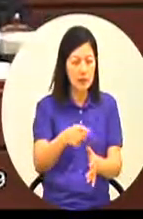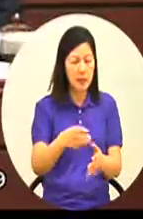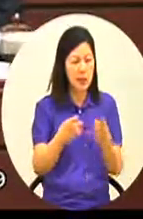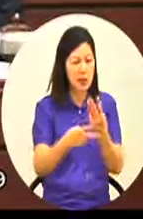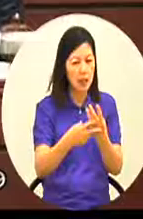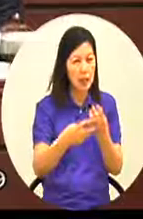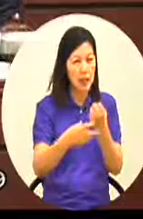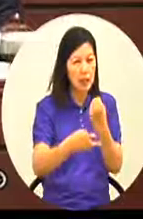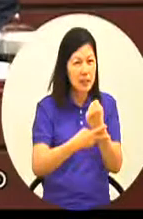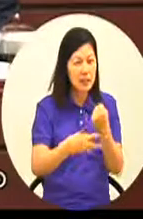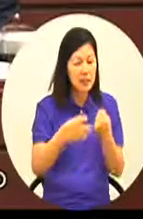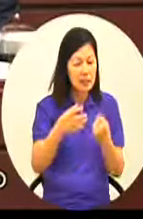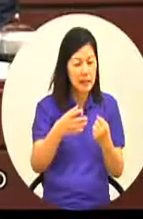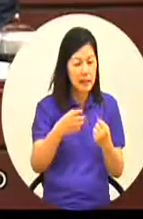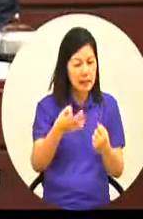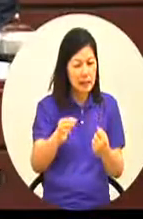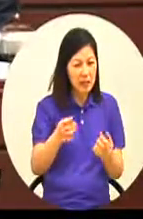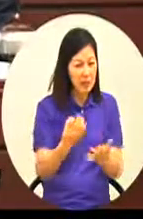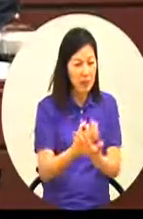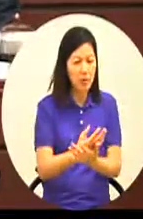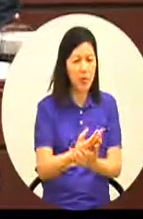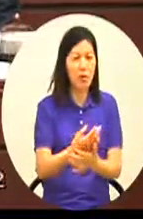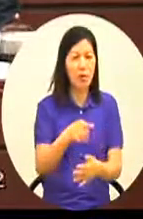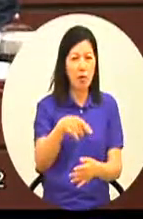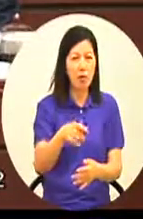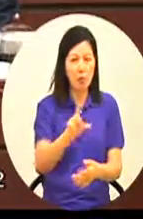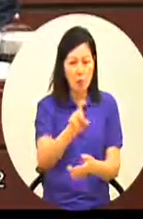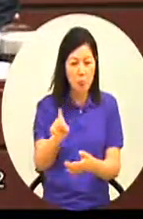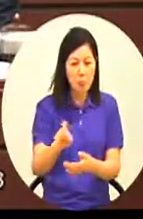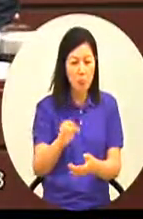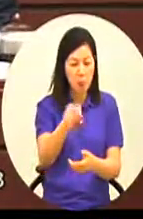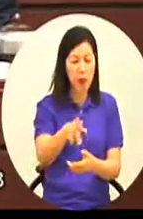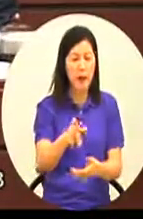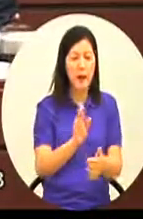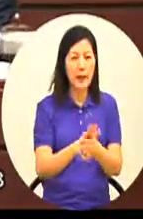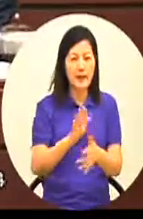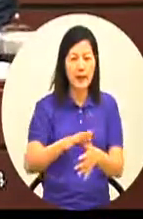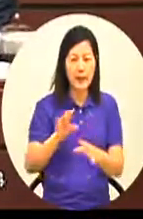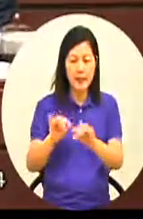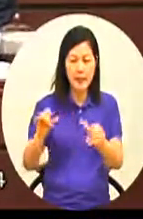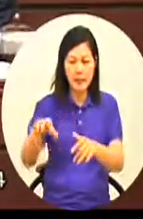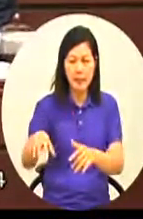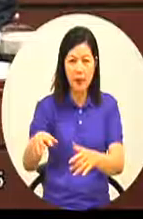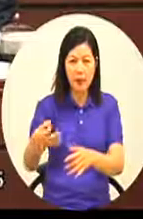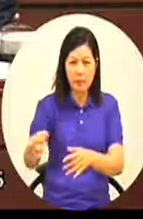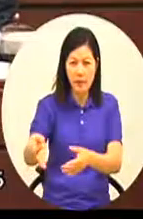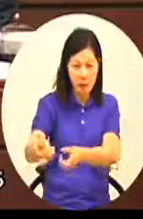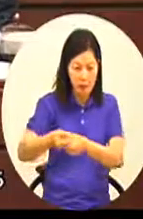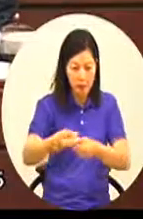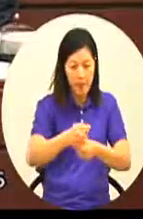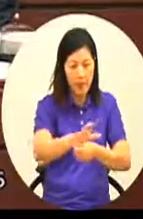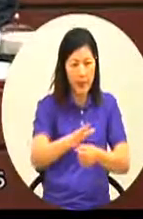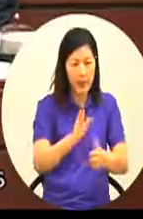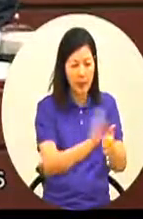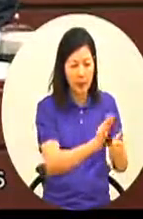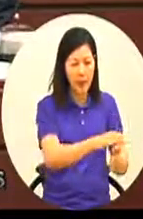共买避安柱，这嘛拢有，啊，甚至我家己去募款，我去甲地方募款来赞助这个例办活动，这些我们都